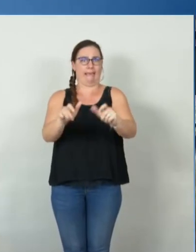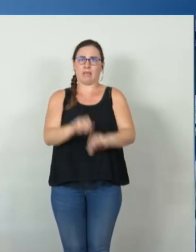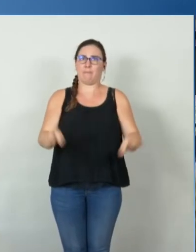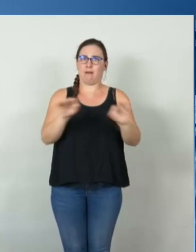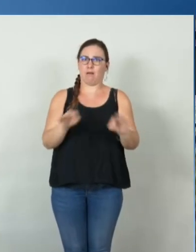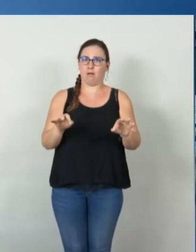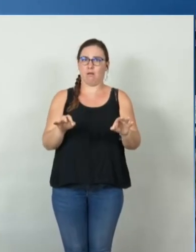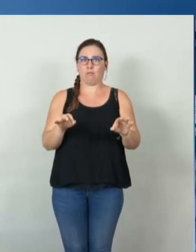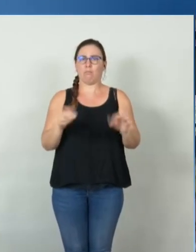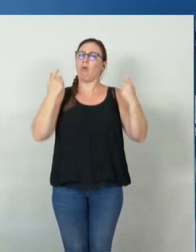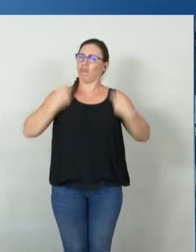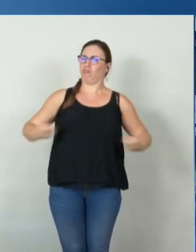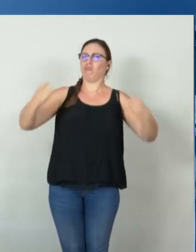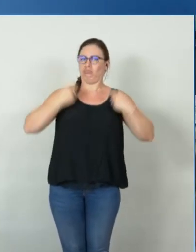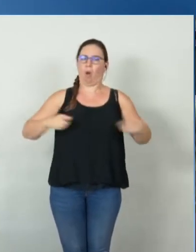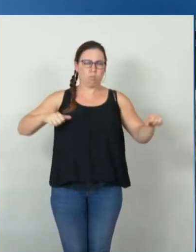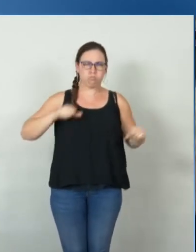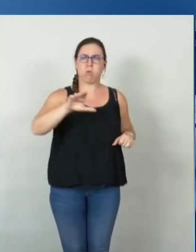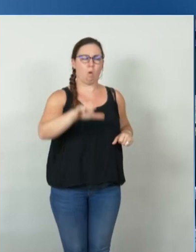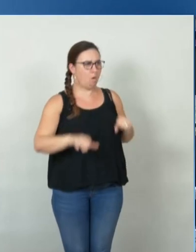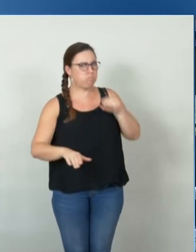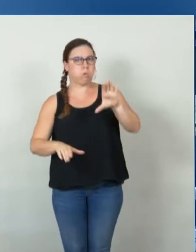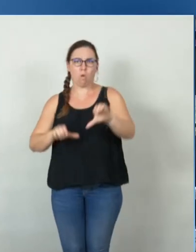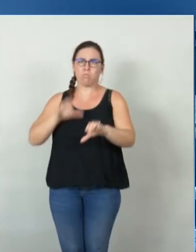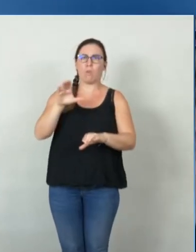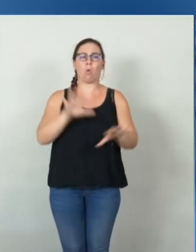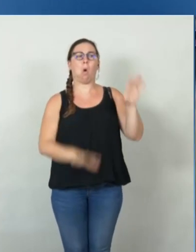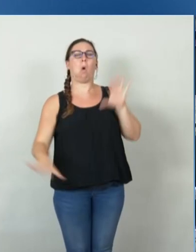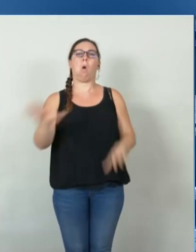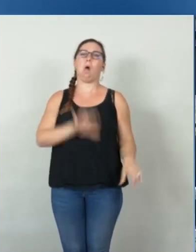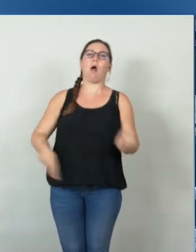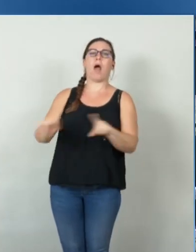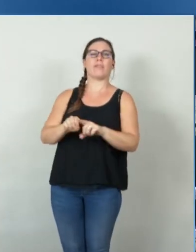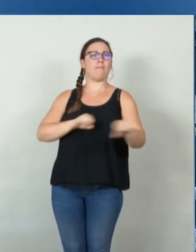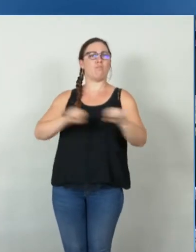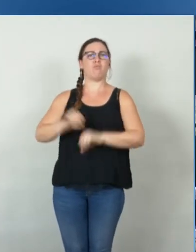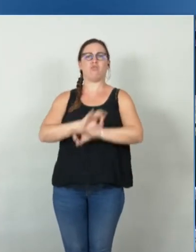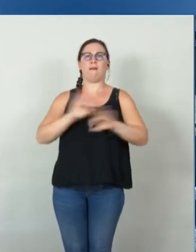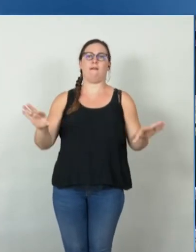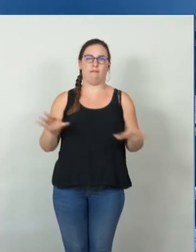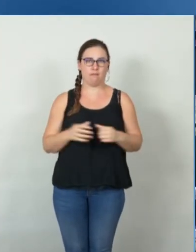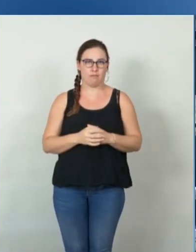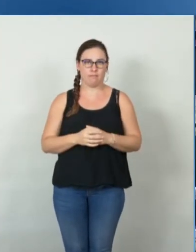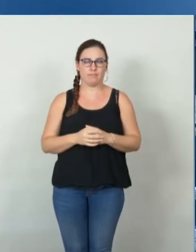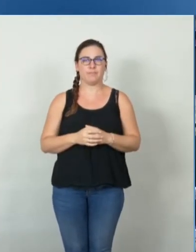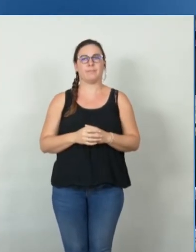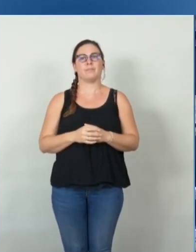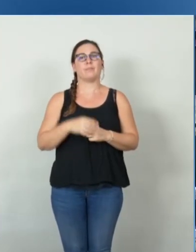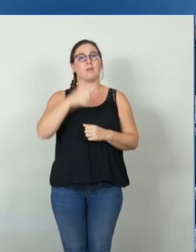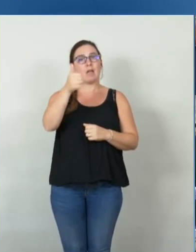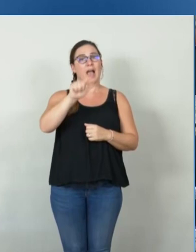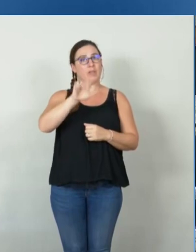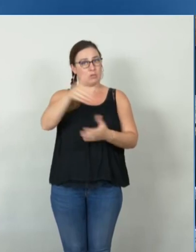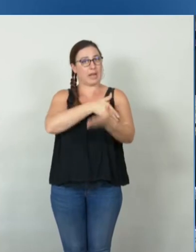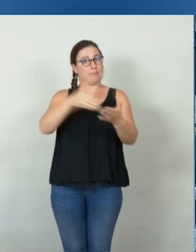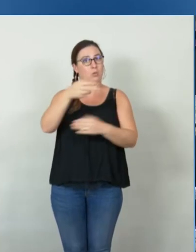on met de la dépense publique considérable pour compenser une inaction dans ces domaines là il y a un million et demi